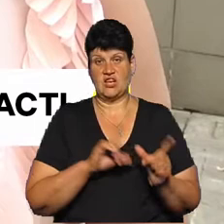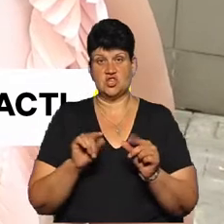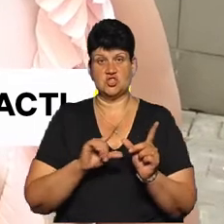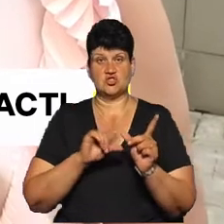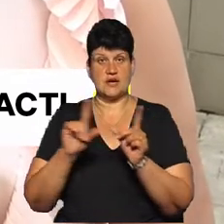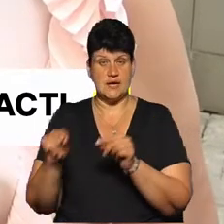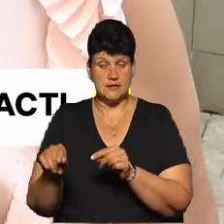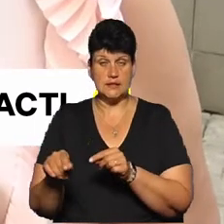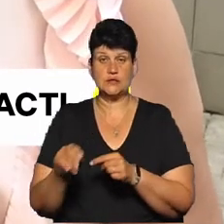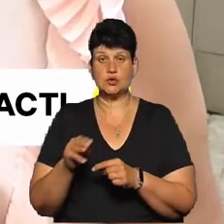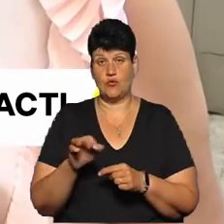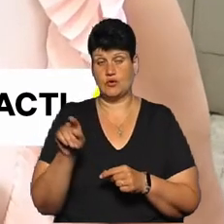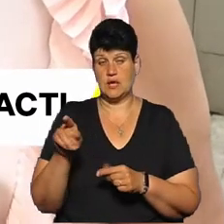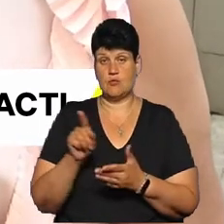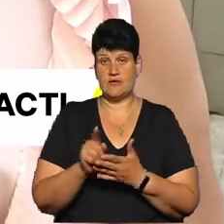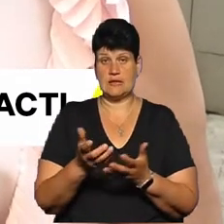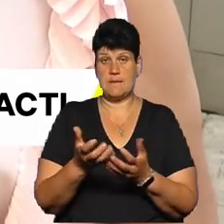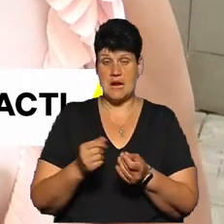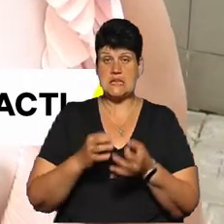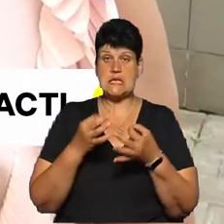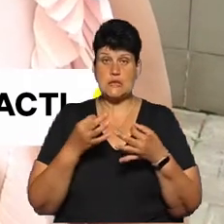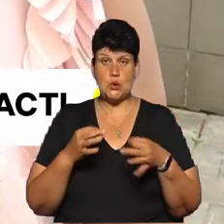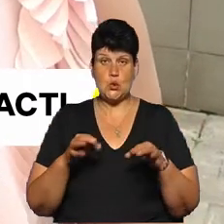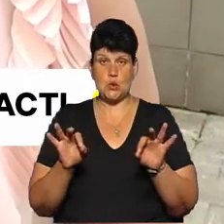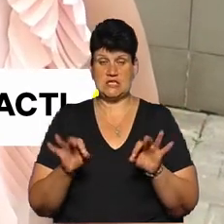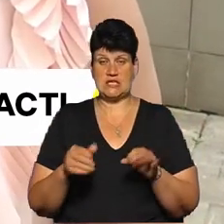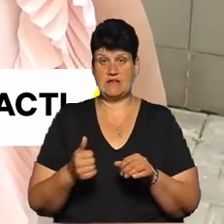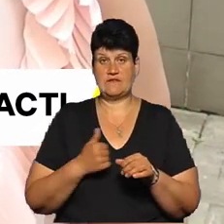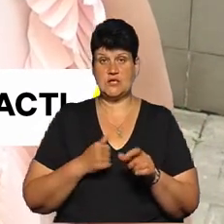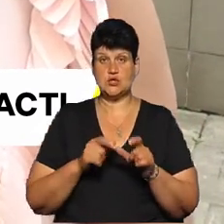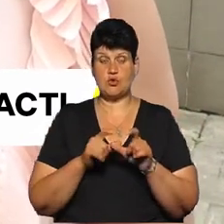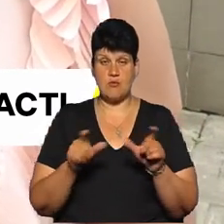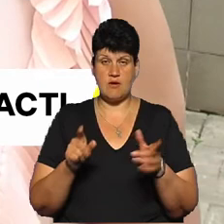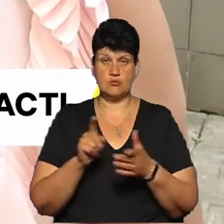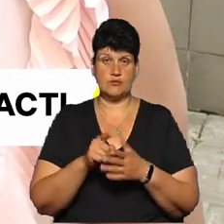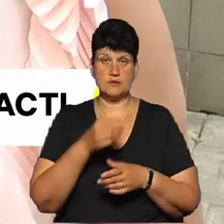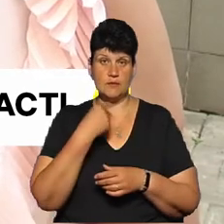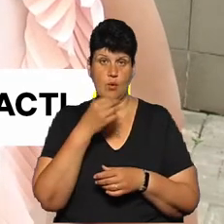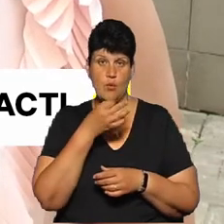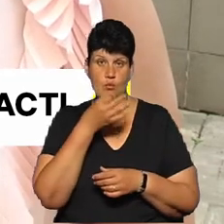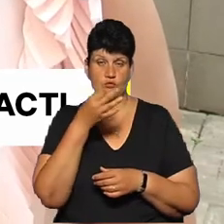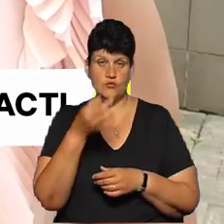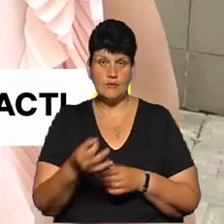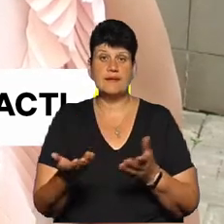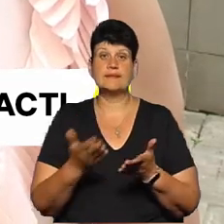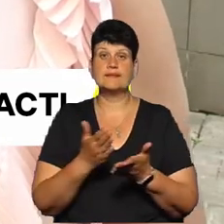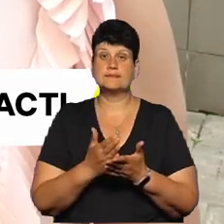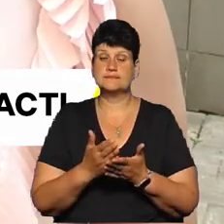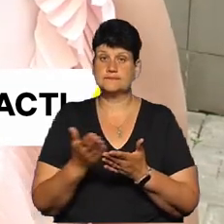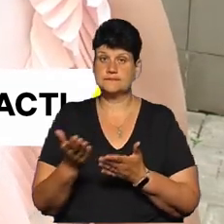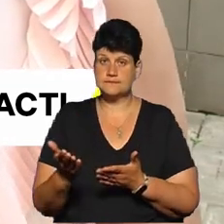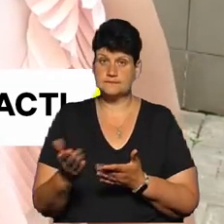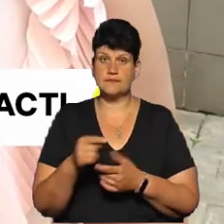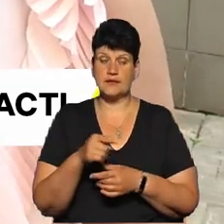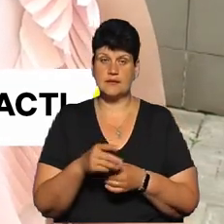то відповідно вона повинна брати дозвіл військкомату, вона повинна повідомляти, де вона має перебувати, їй там